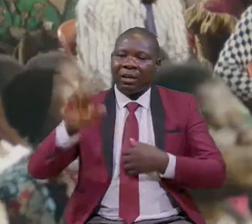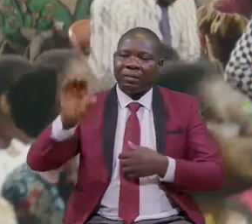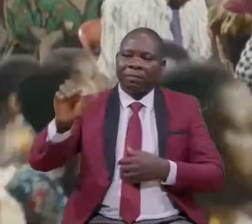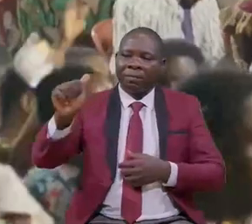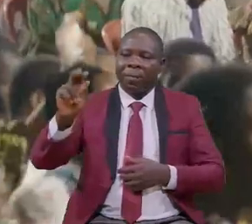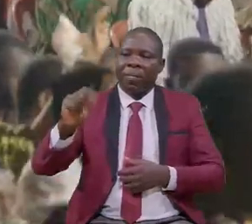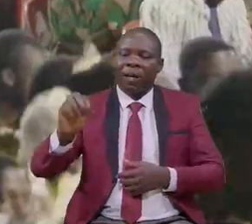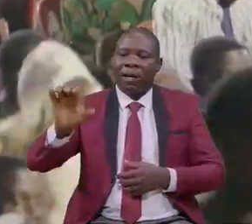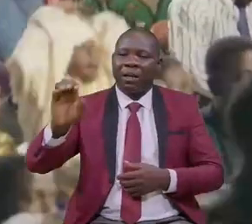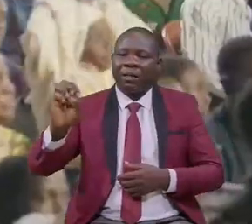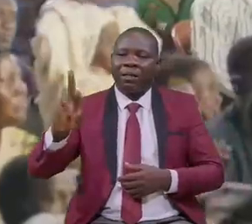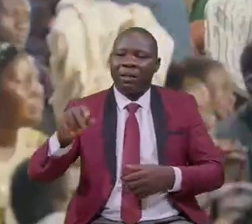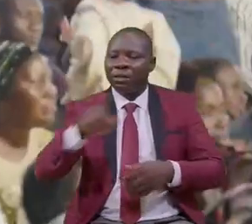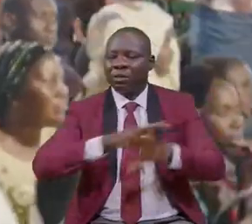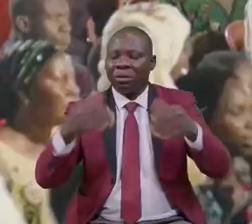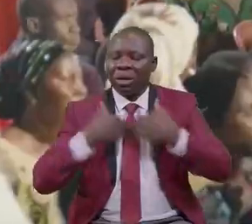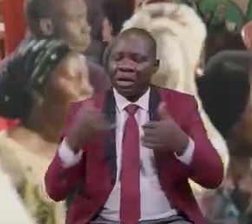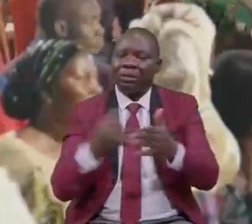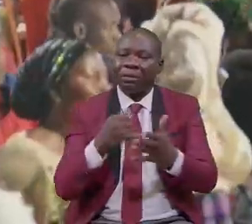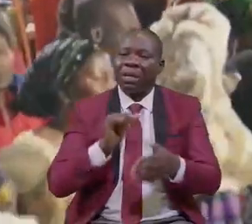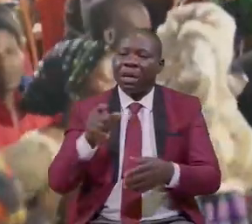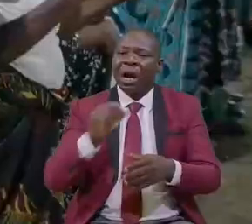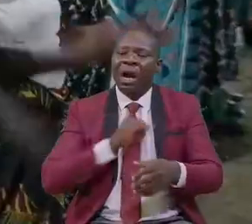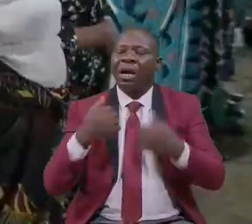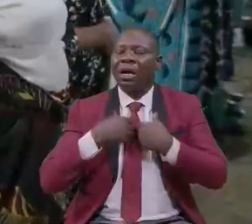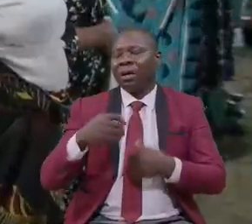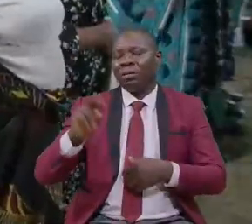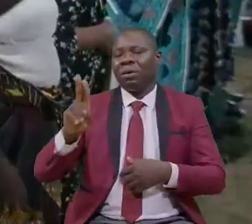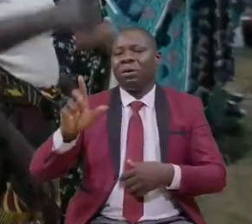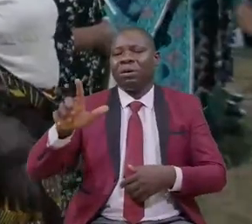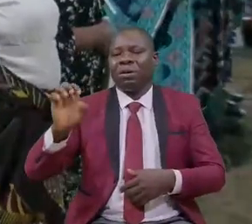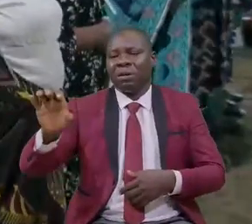pas le cancer. J'ai l'ulcère, tu n'as pas l'ulcère.